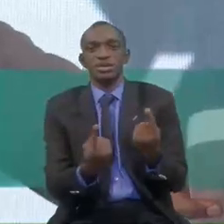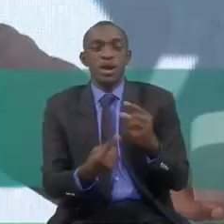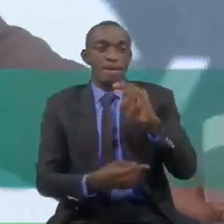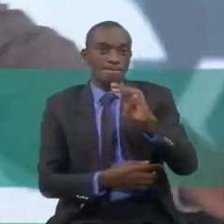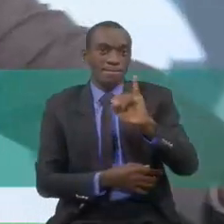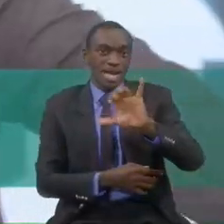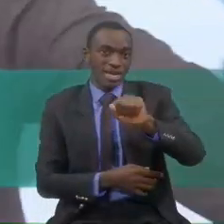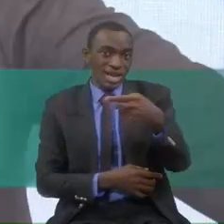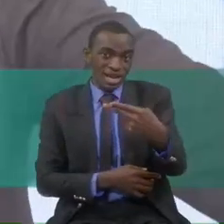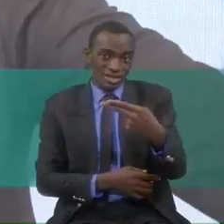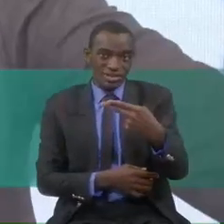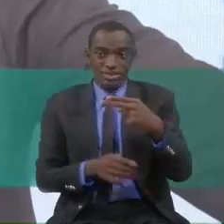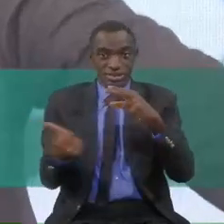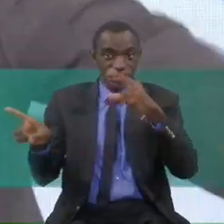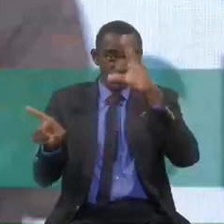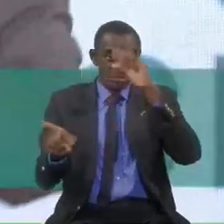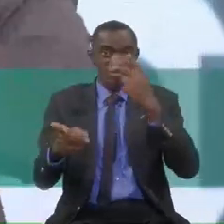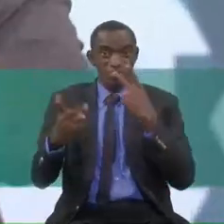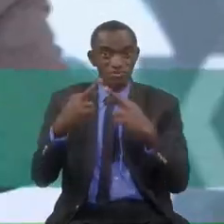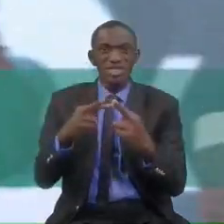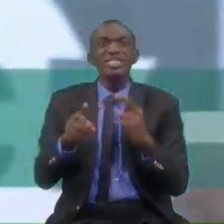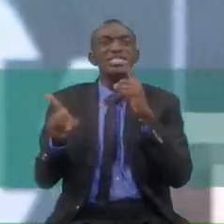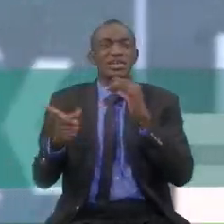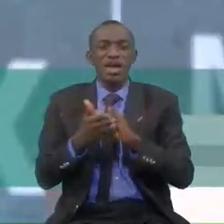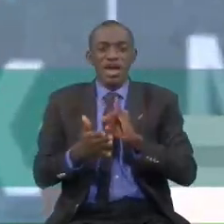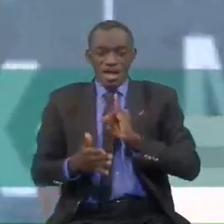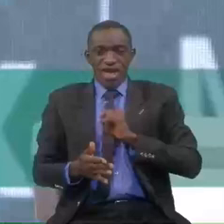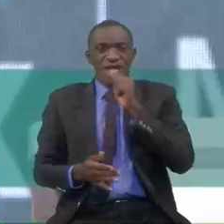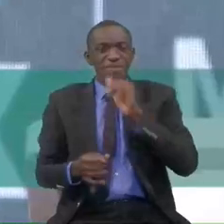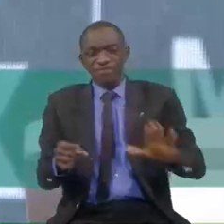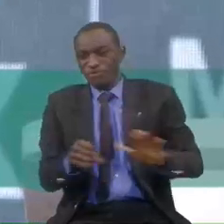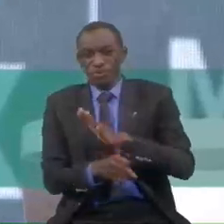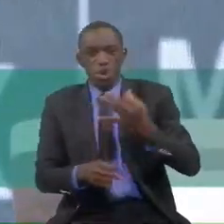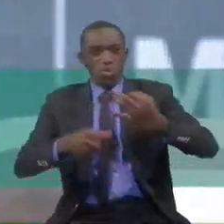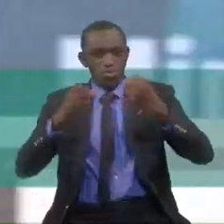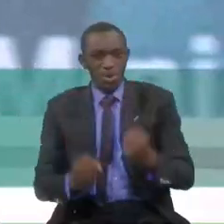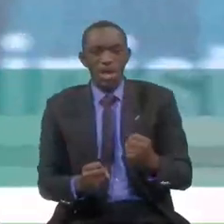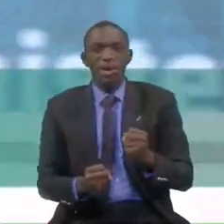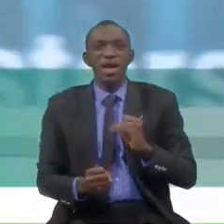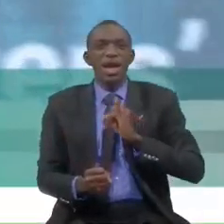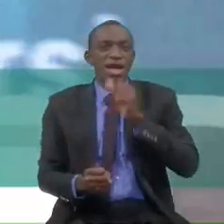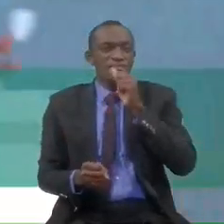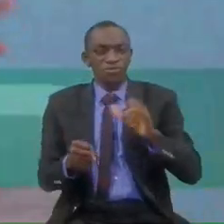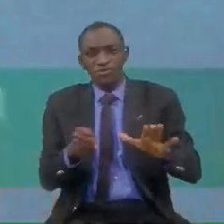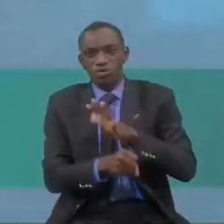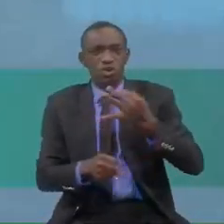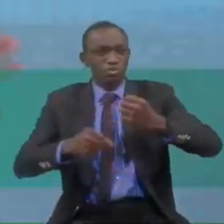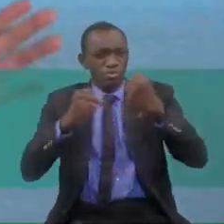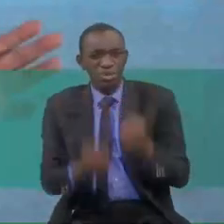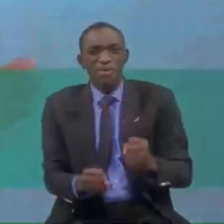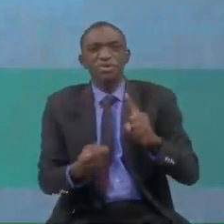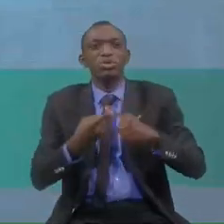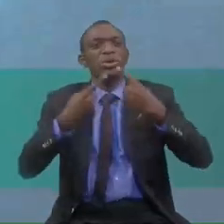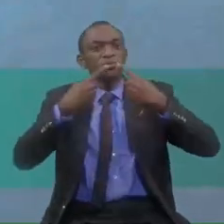rempli de l'esprit de force. Je suis rempli de l'esprit de Dieu. Je suis rempli de justice